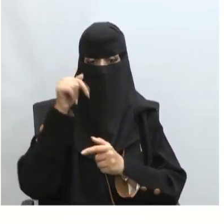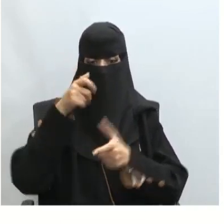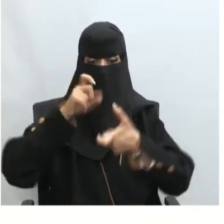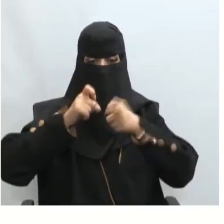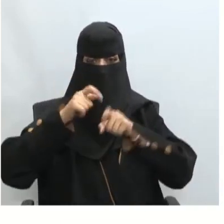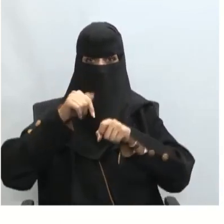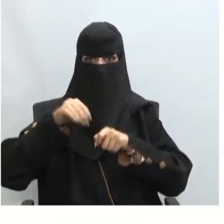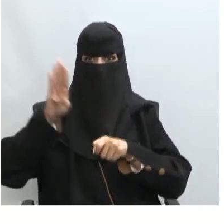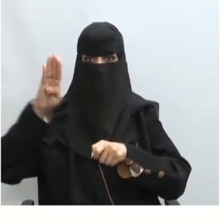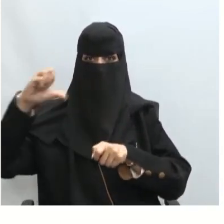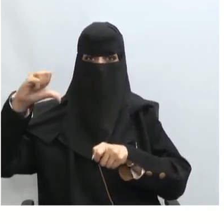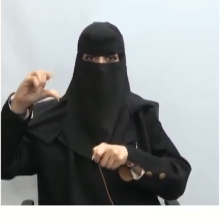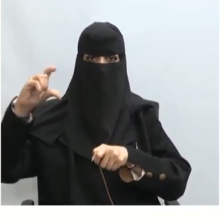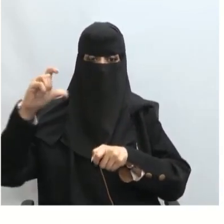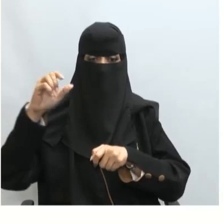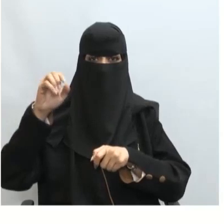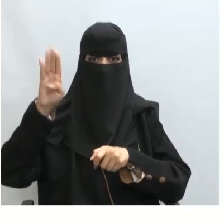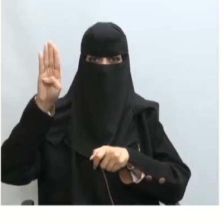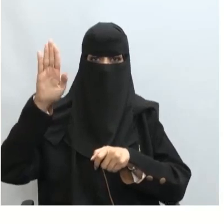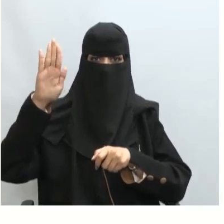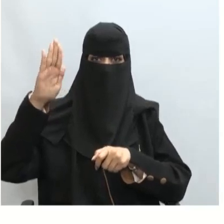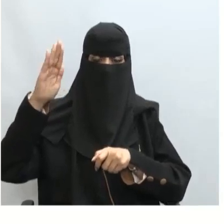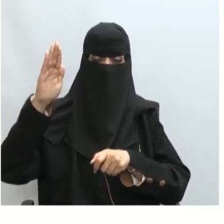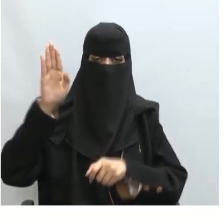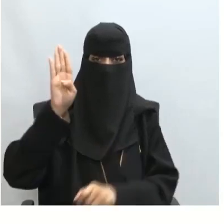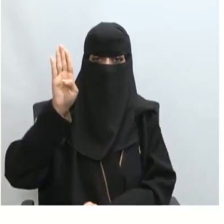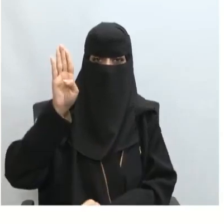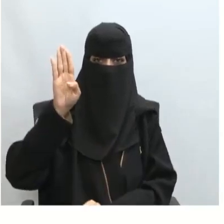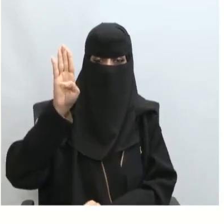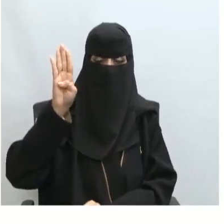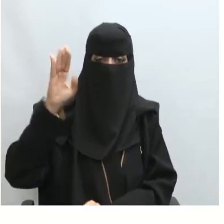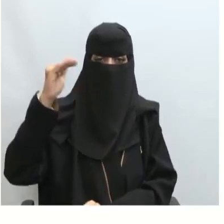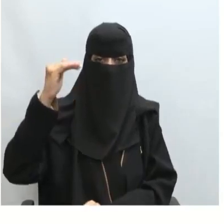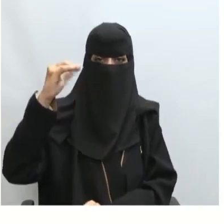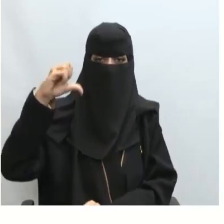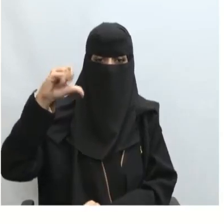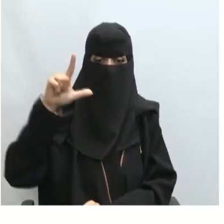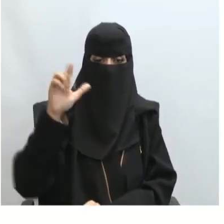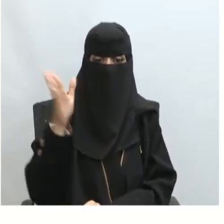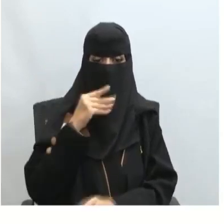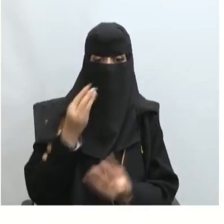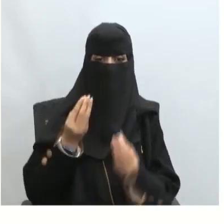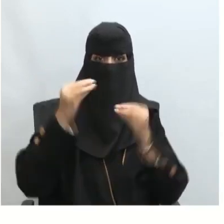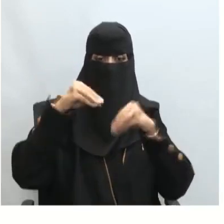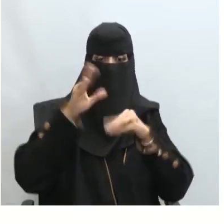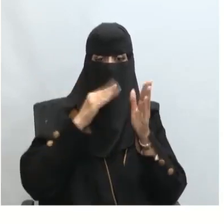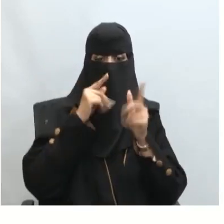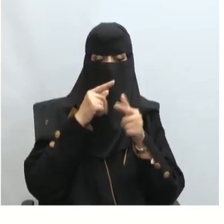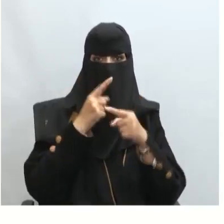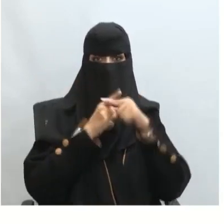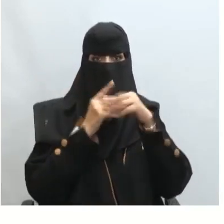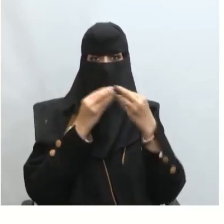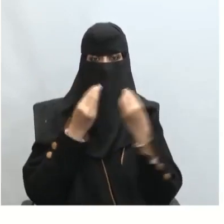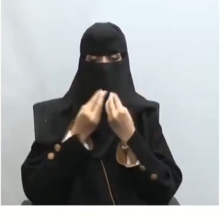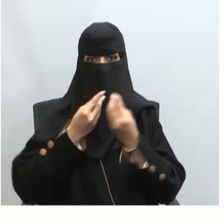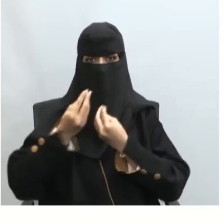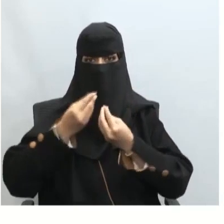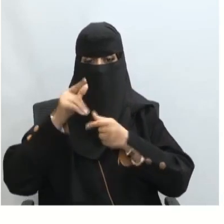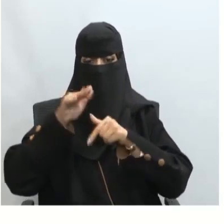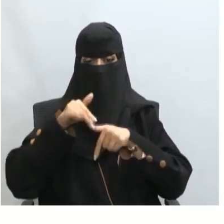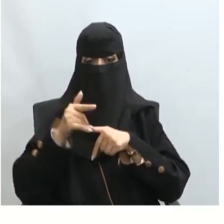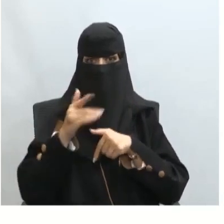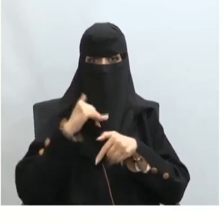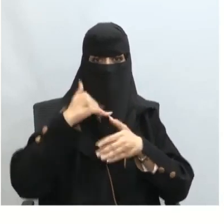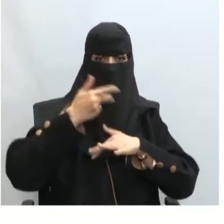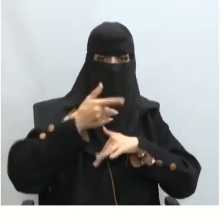تكوين الكحولات منها الكيل واضافه oh حيث هم بامكان ان